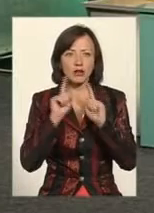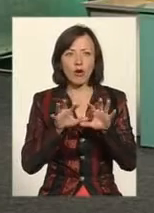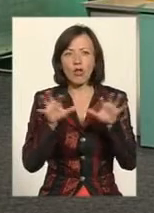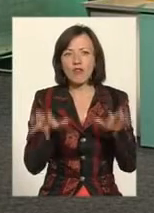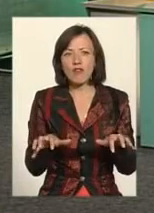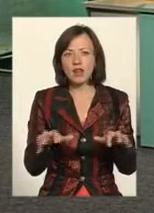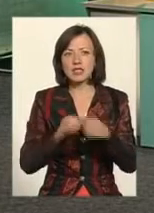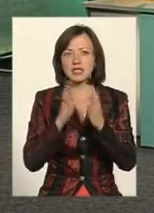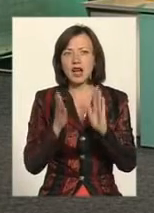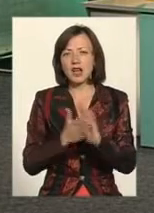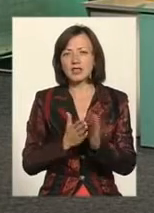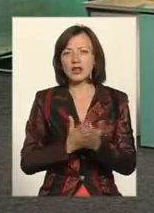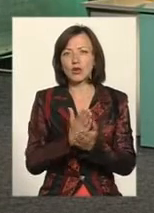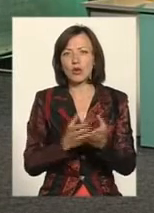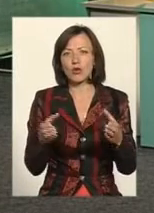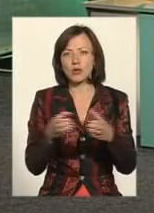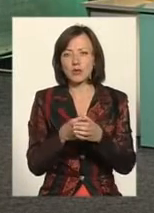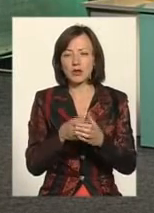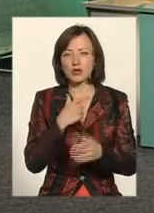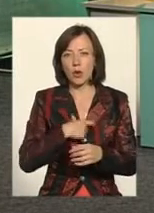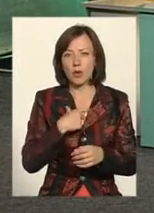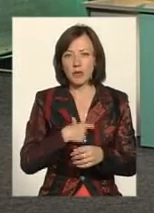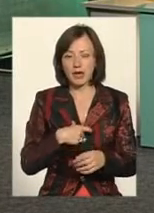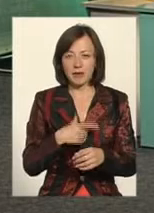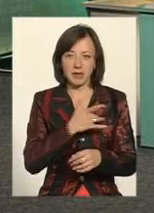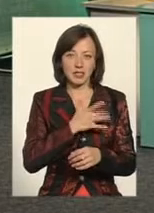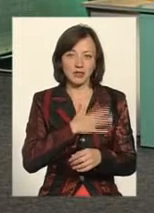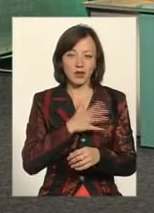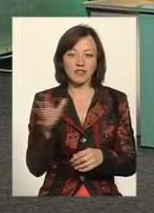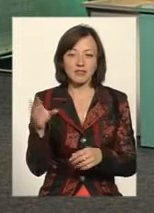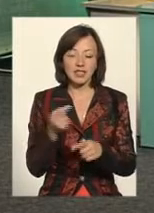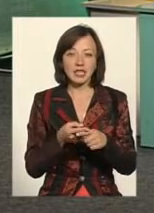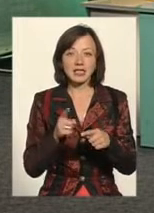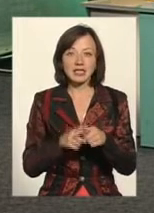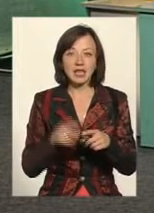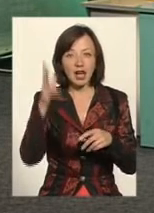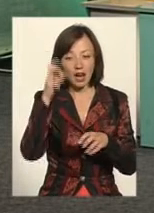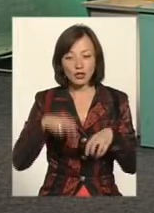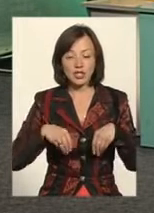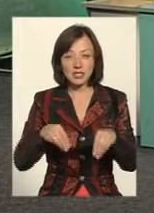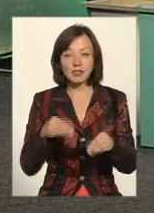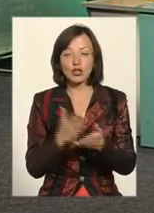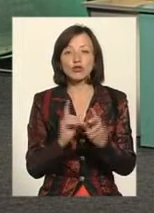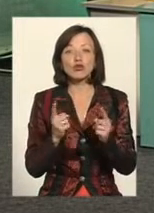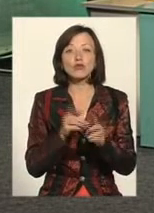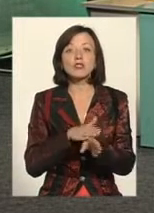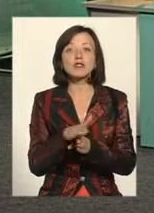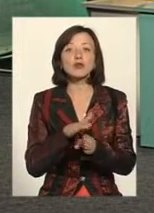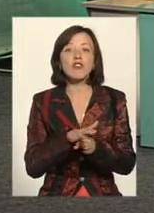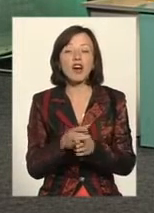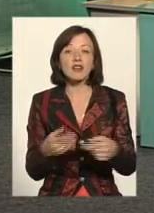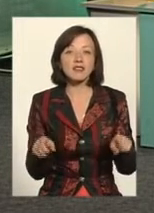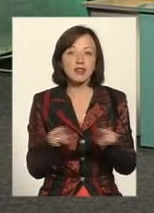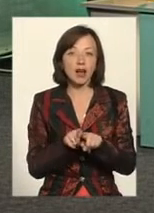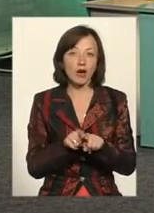голова, які загальні заслуги все, громади собі присвоїть. Правильно. Але все це гречкосійство є. Чому воно так відбувається?